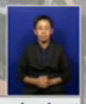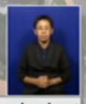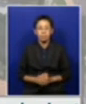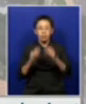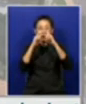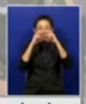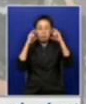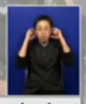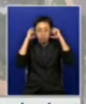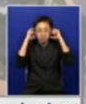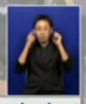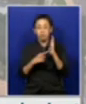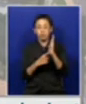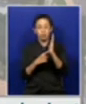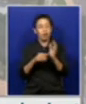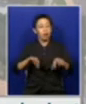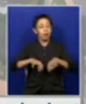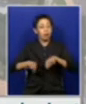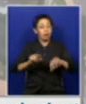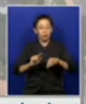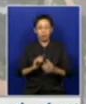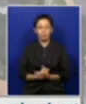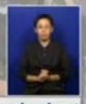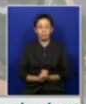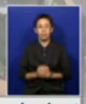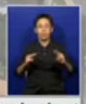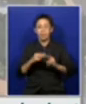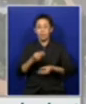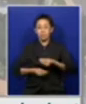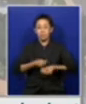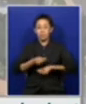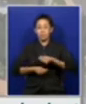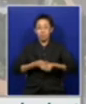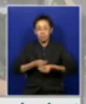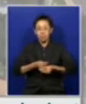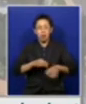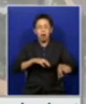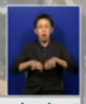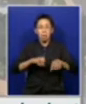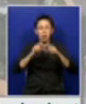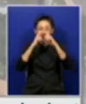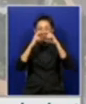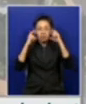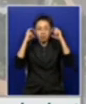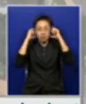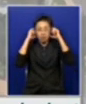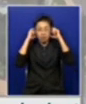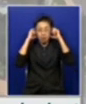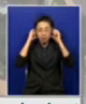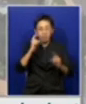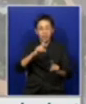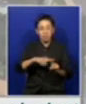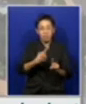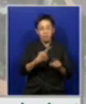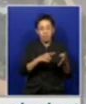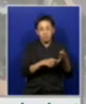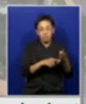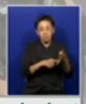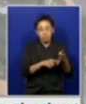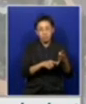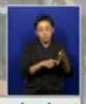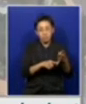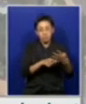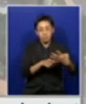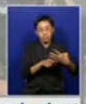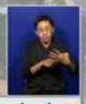นามัยผมยกตัวอย่างนะครับกระทรวงพาณิชย์นะครับบริหารหน้ากากอนามัยตั้งแต่ปลายเดือนมกรานะครับ